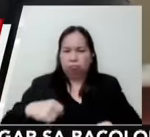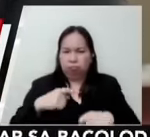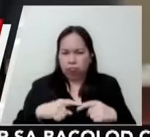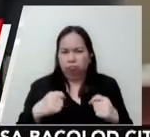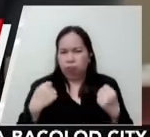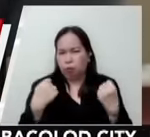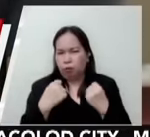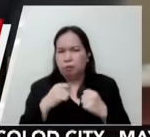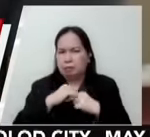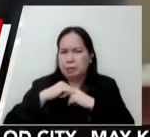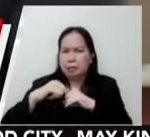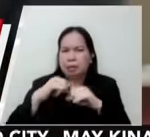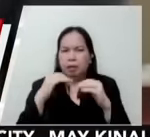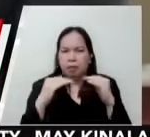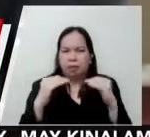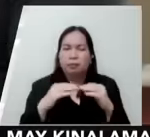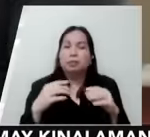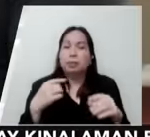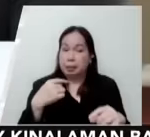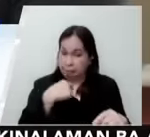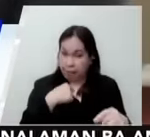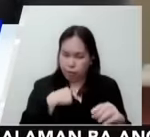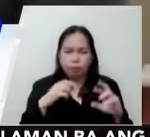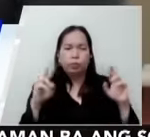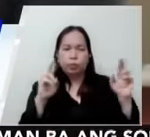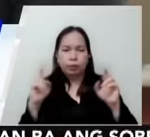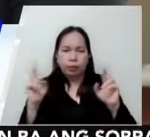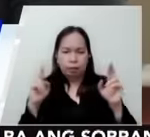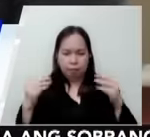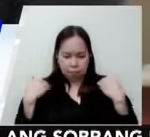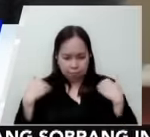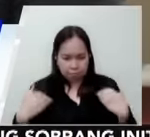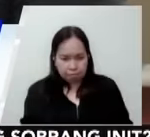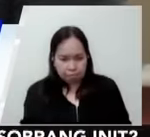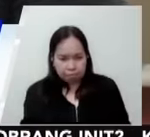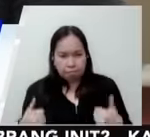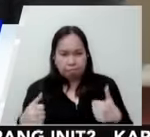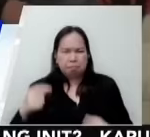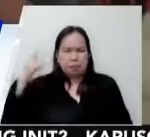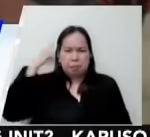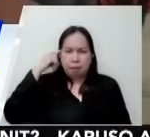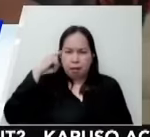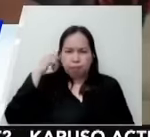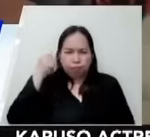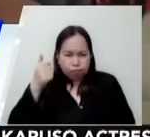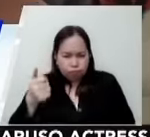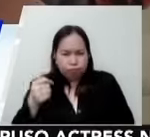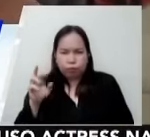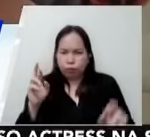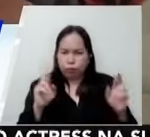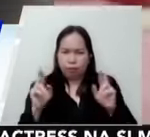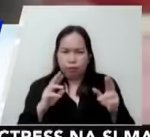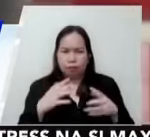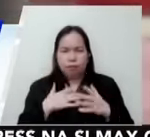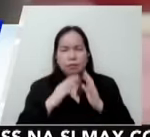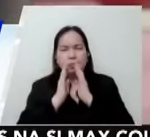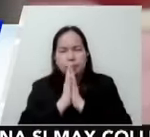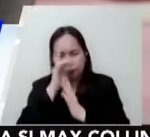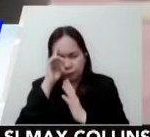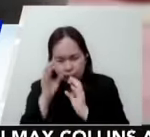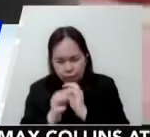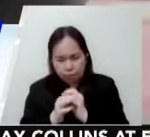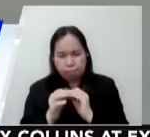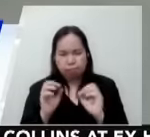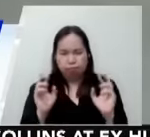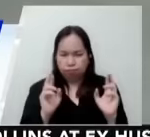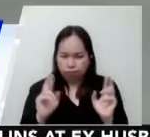handa yung katawan ko, physical, mentally and spiritually. Sabi ni Yumir, posibleng